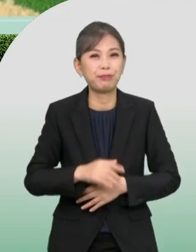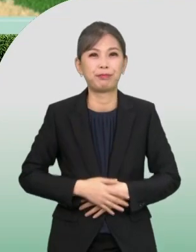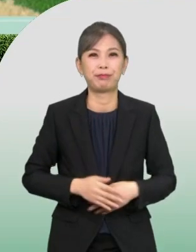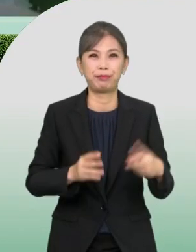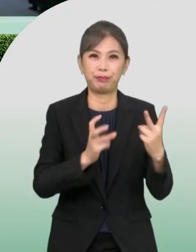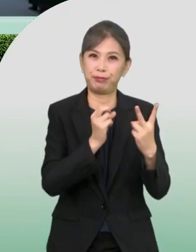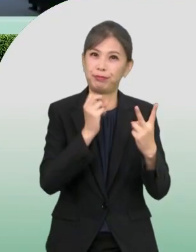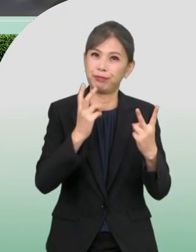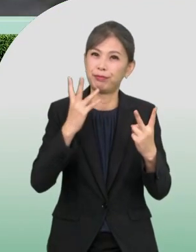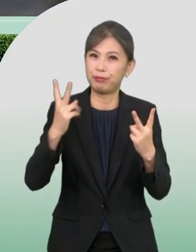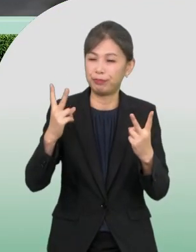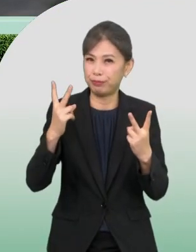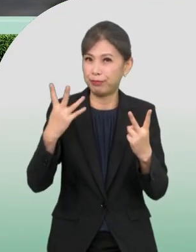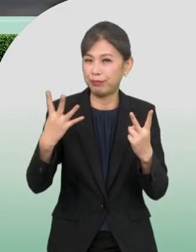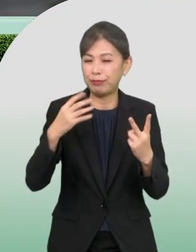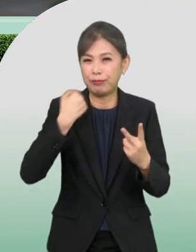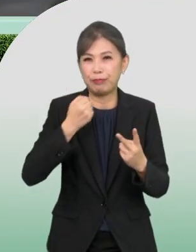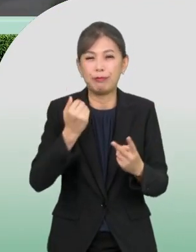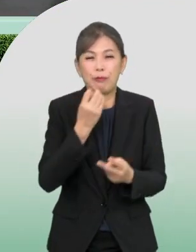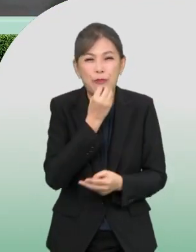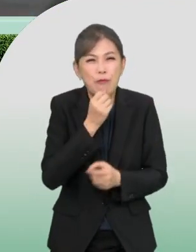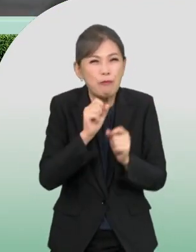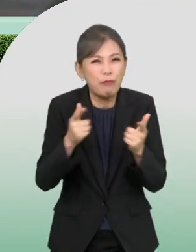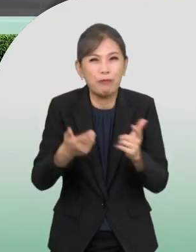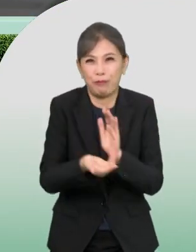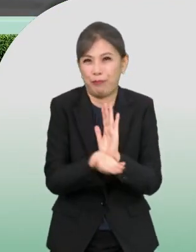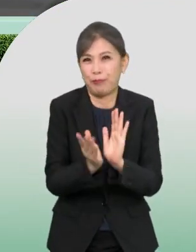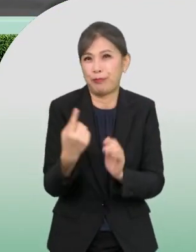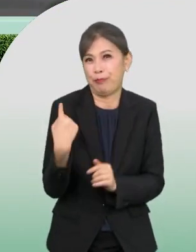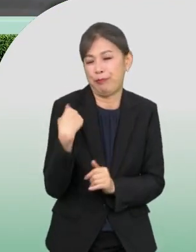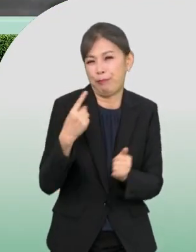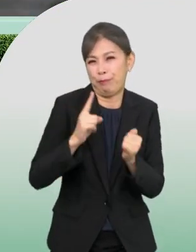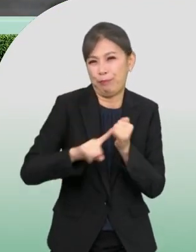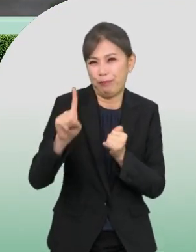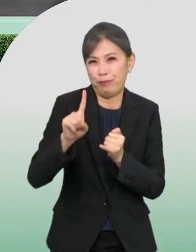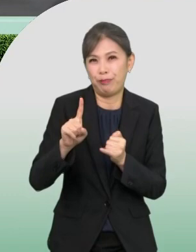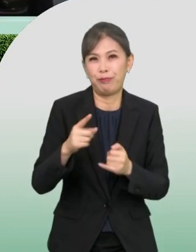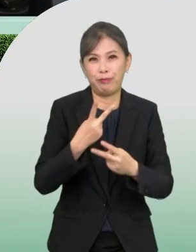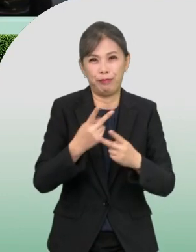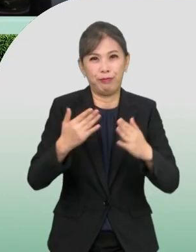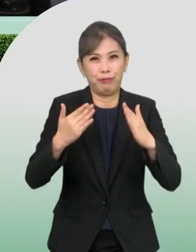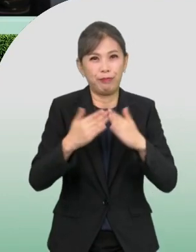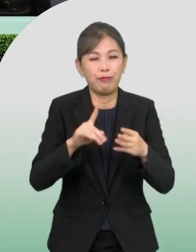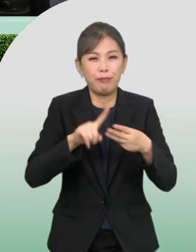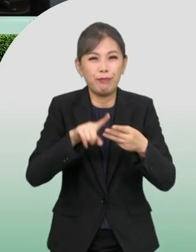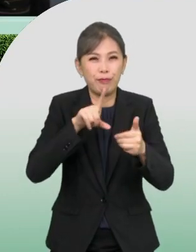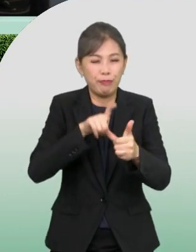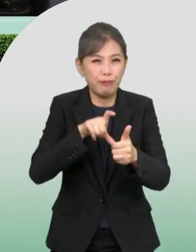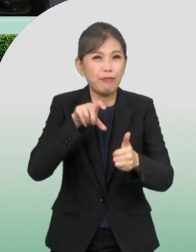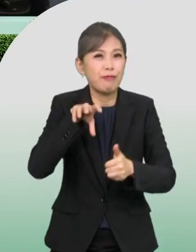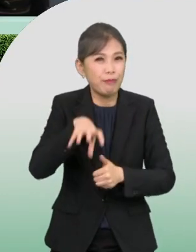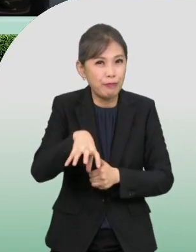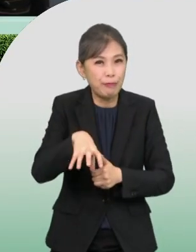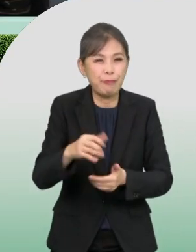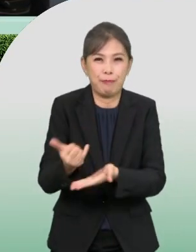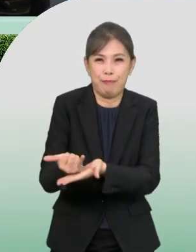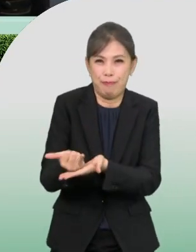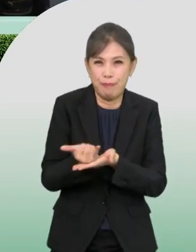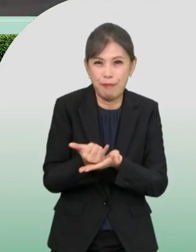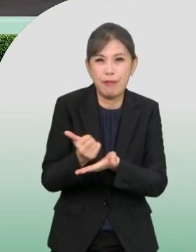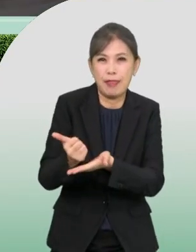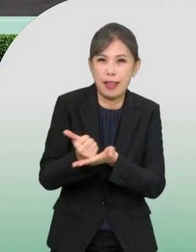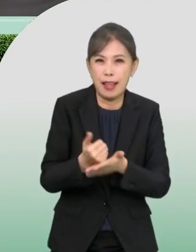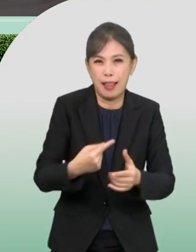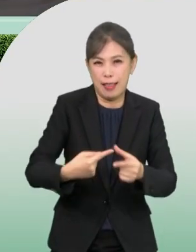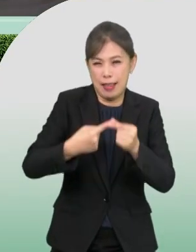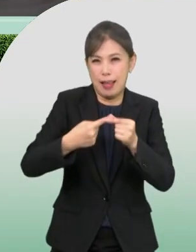女郎艺是台湾美食展，草本也是最美之一。客户客家主题馆也绕向了头一